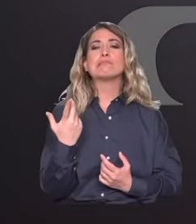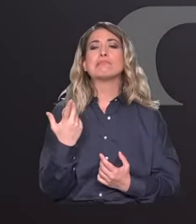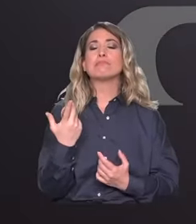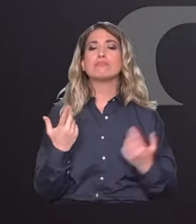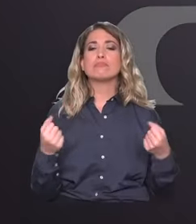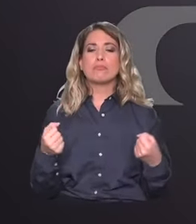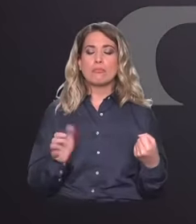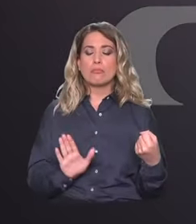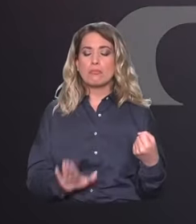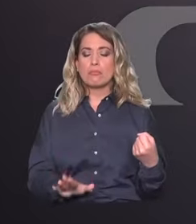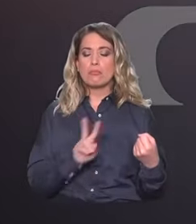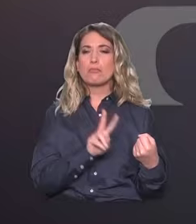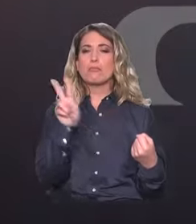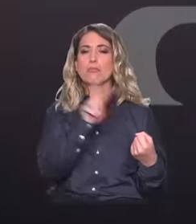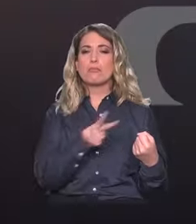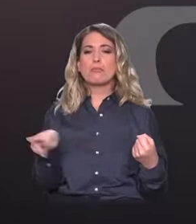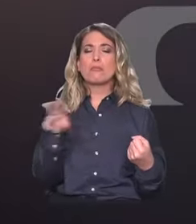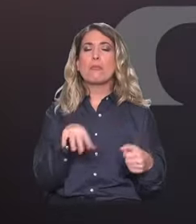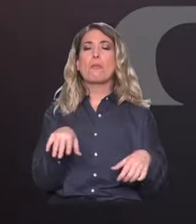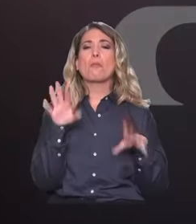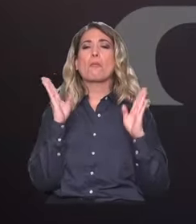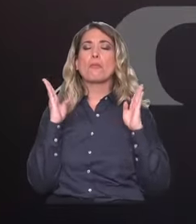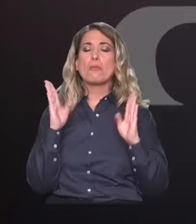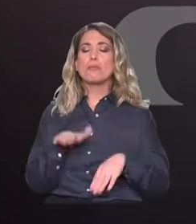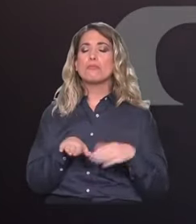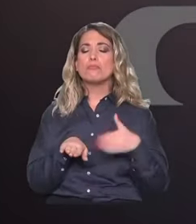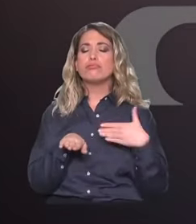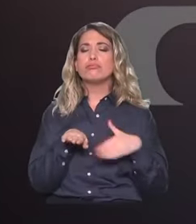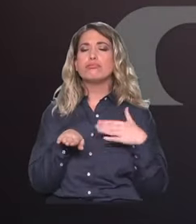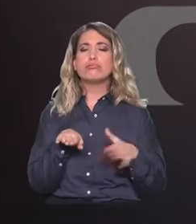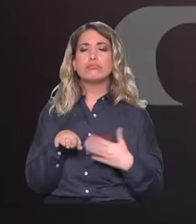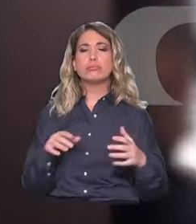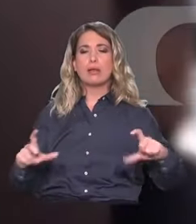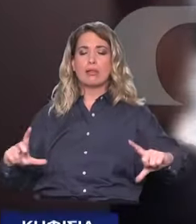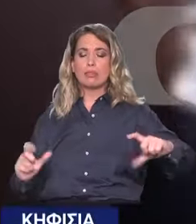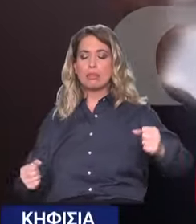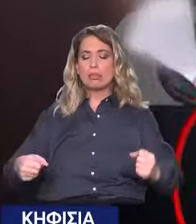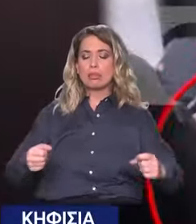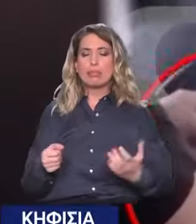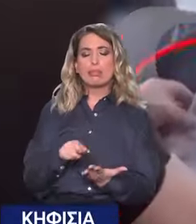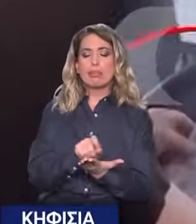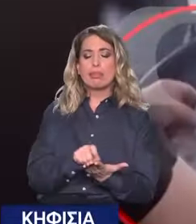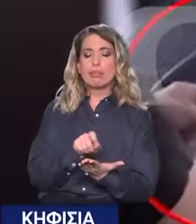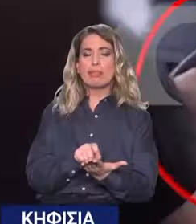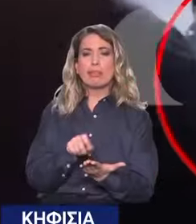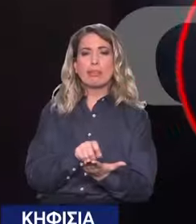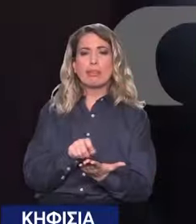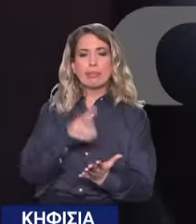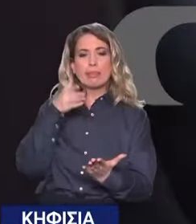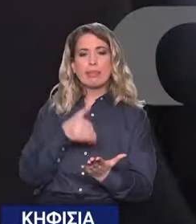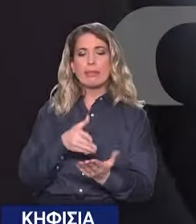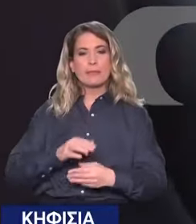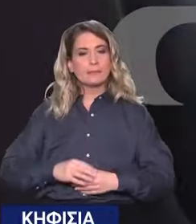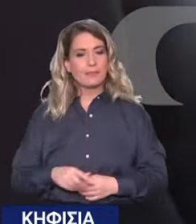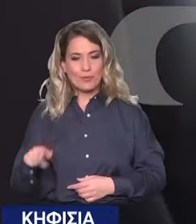χωρίς να κοιτάει το δρόμο και χωρίς κανένα από τα δυο του χέρια για λίγα δευτερόλεπτα να κρατάει το τιμόνι στο πρώτο